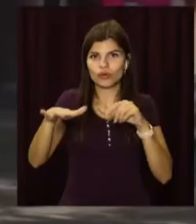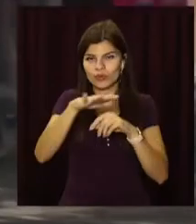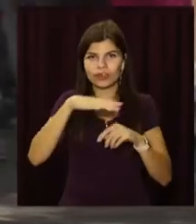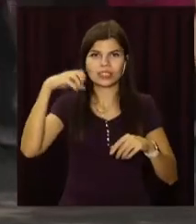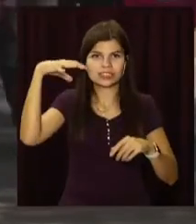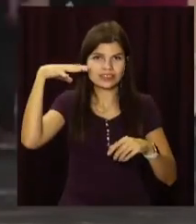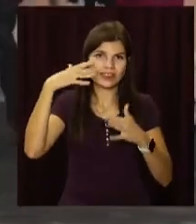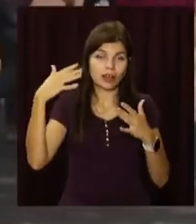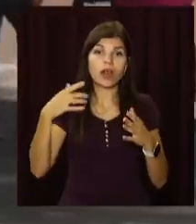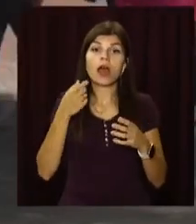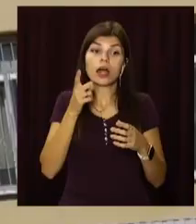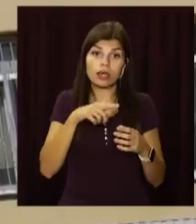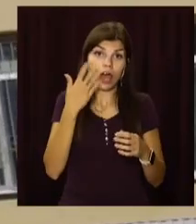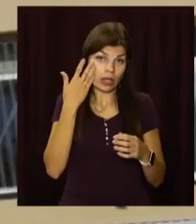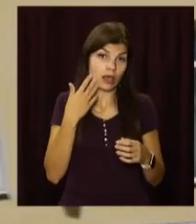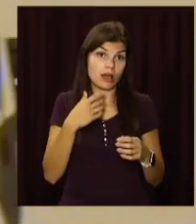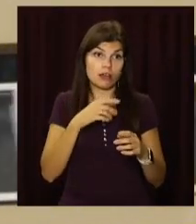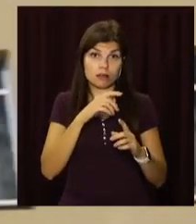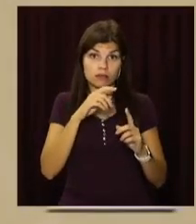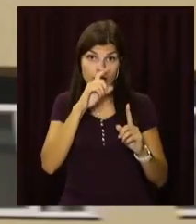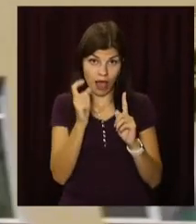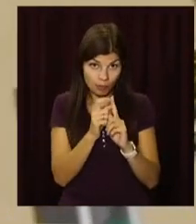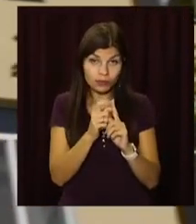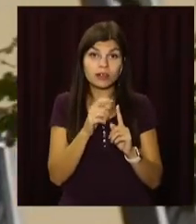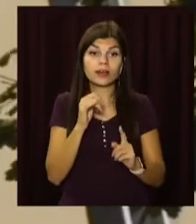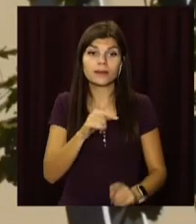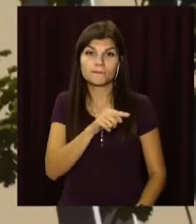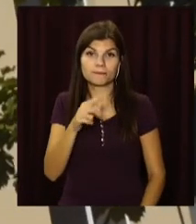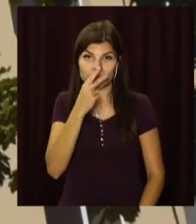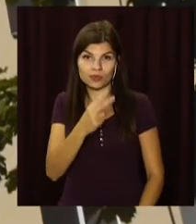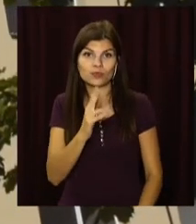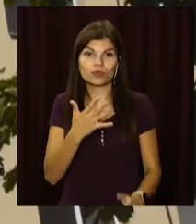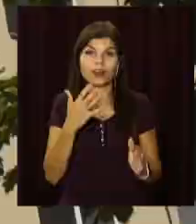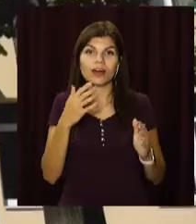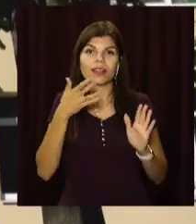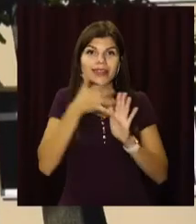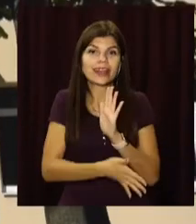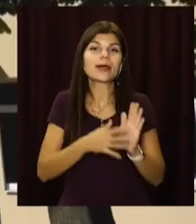погашення кредиту. Це був перший етап співробітництва з міжнародними партнерами з підвищення